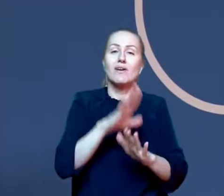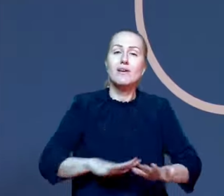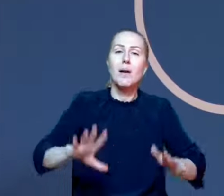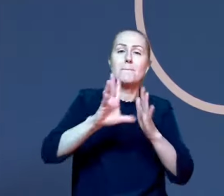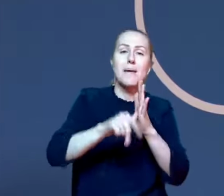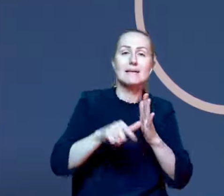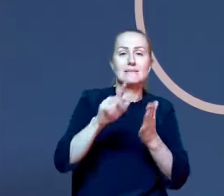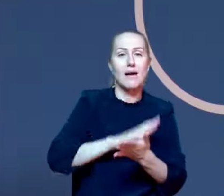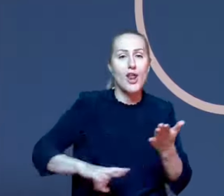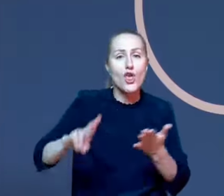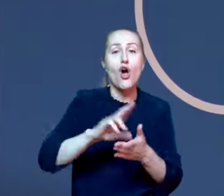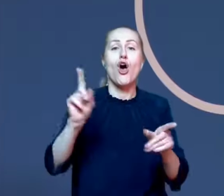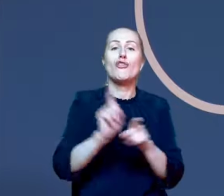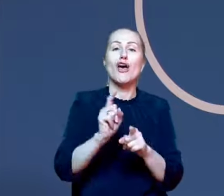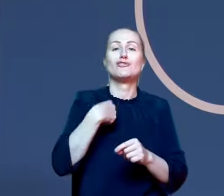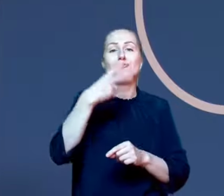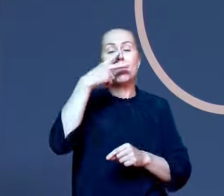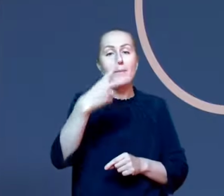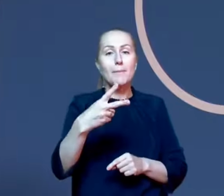czy jak patrzymy na miasta w